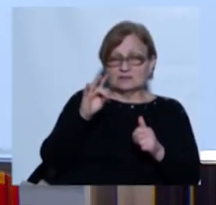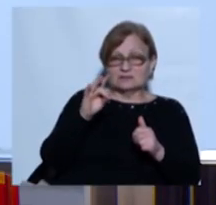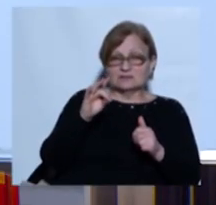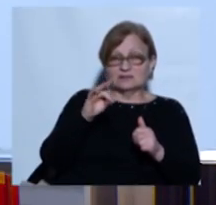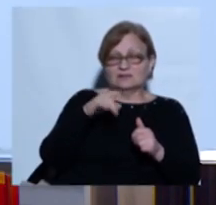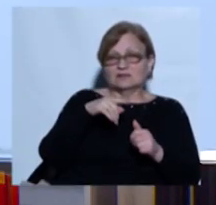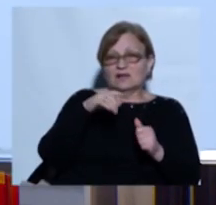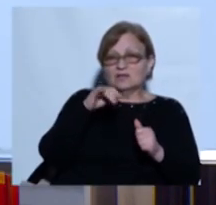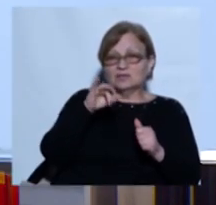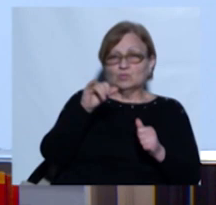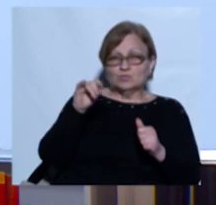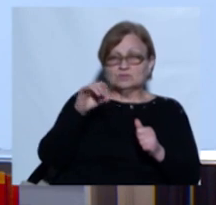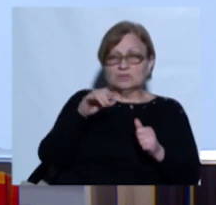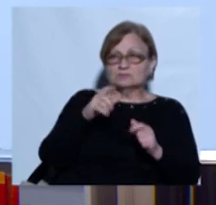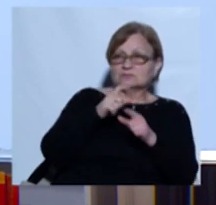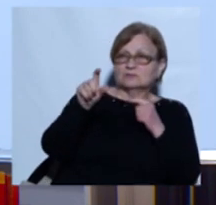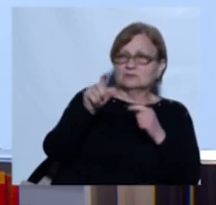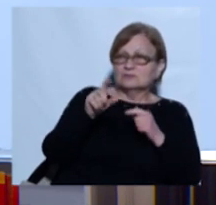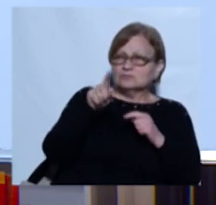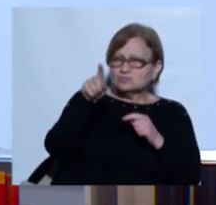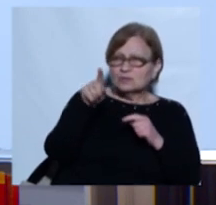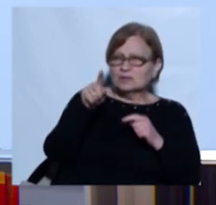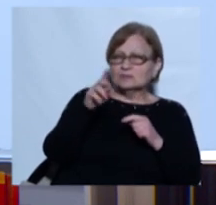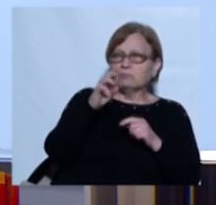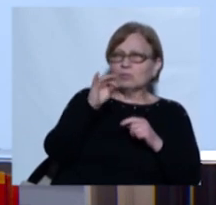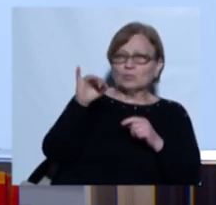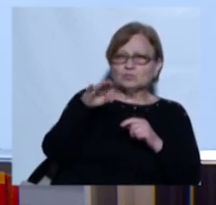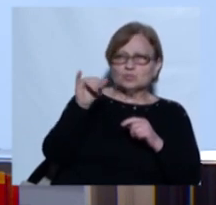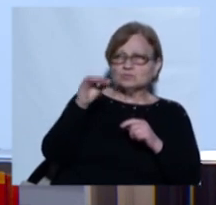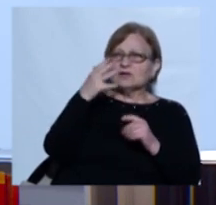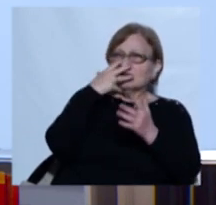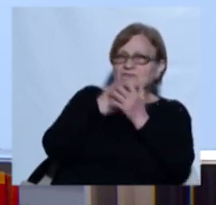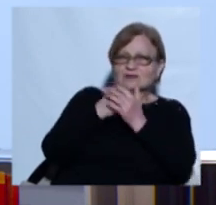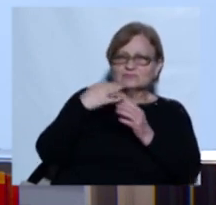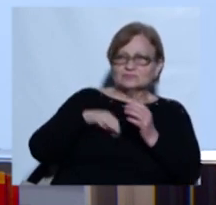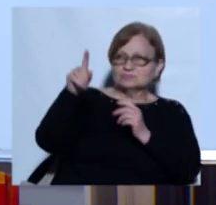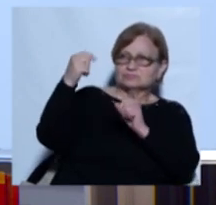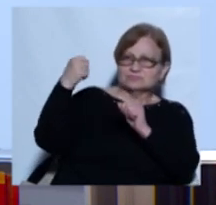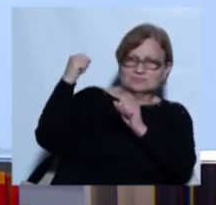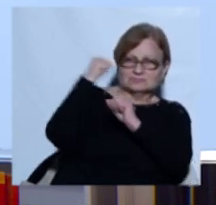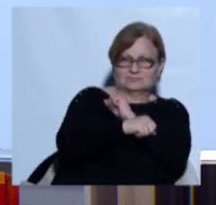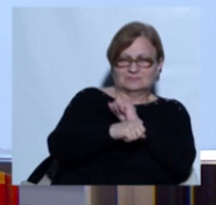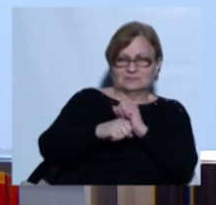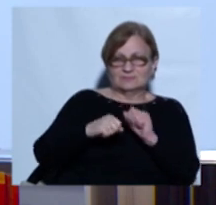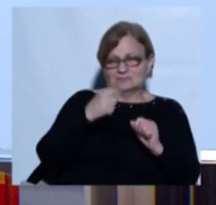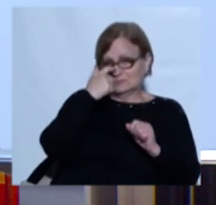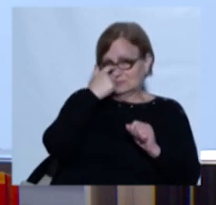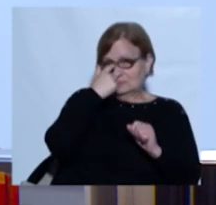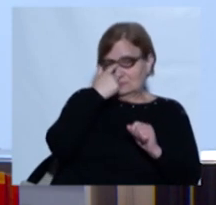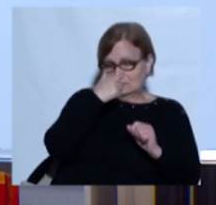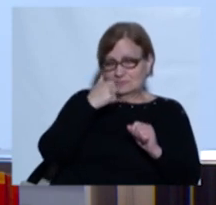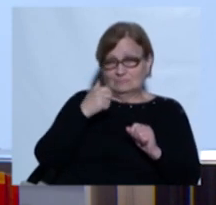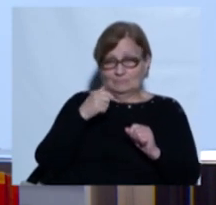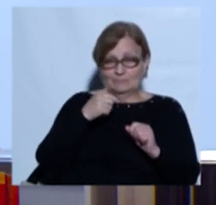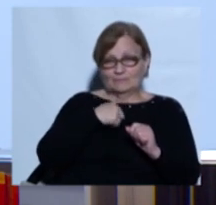და ეხლა აი აქ მინდა, ქართულად არის არაჩვეულებრივად თარგმნილი ბორხესის ძალიან პატარა,